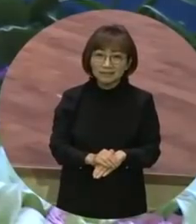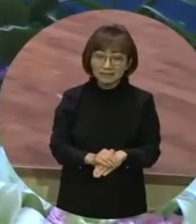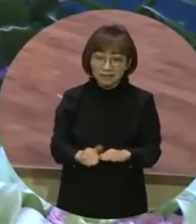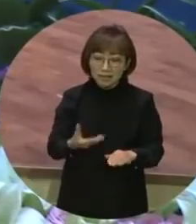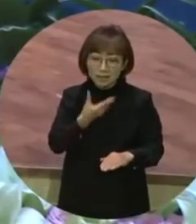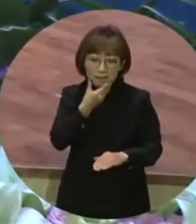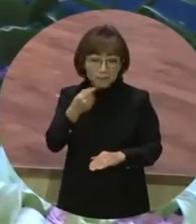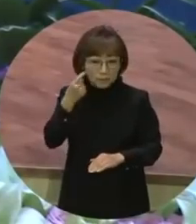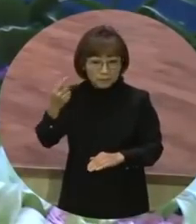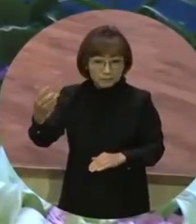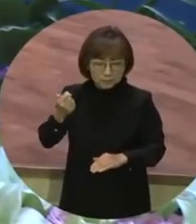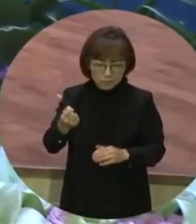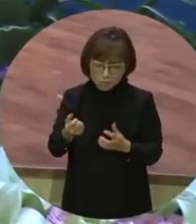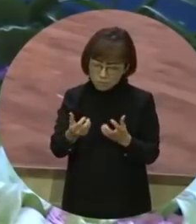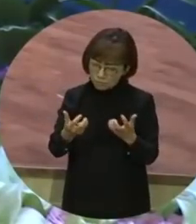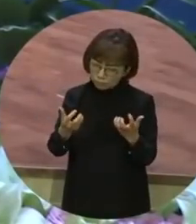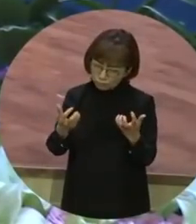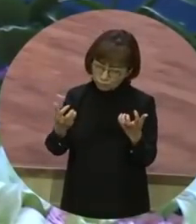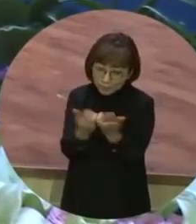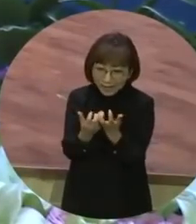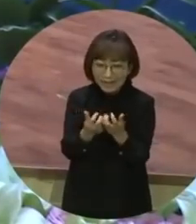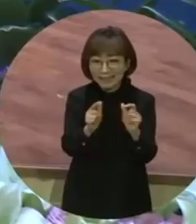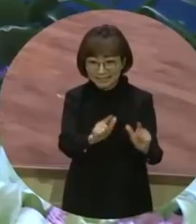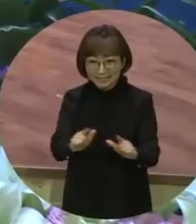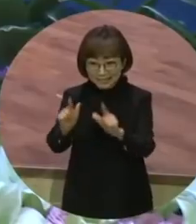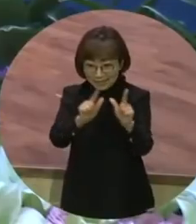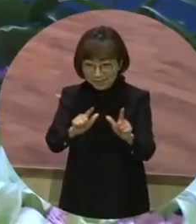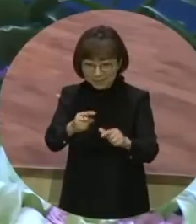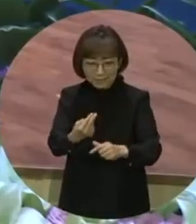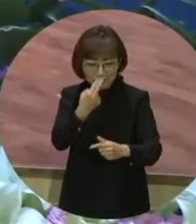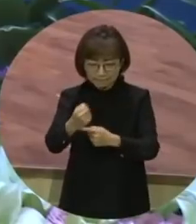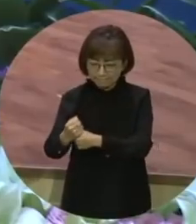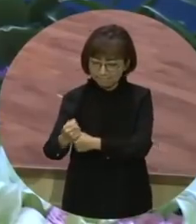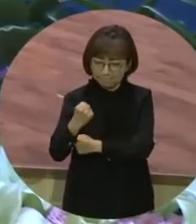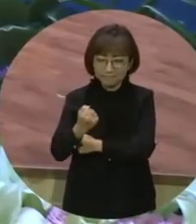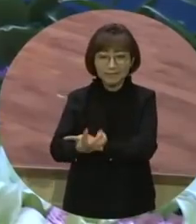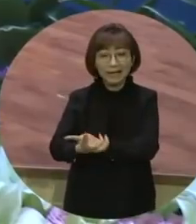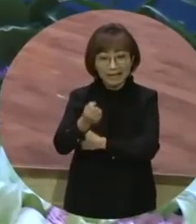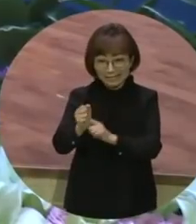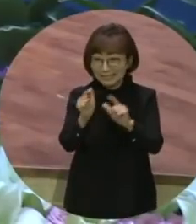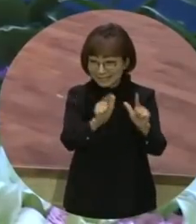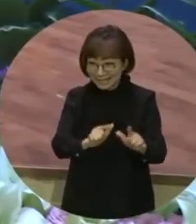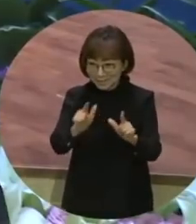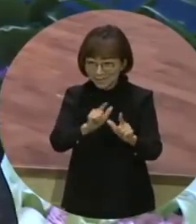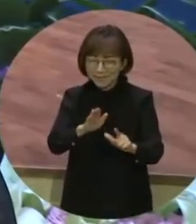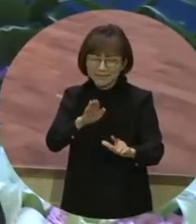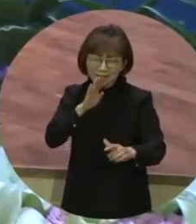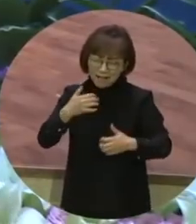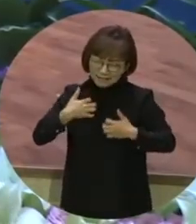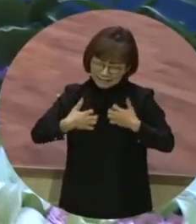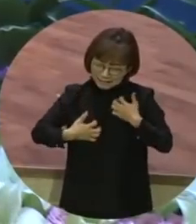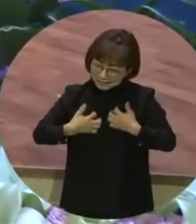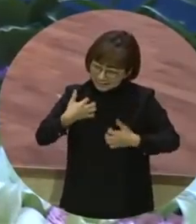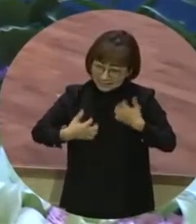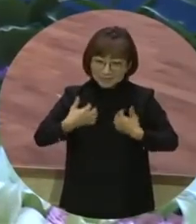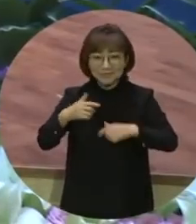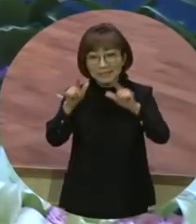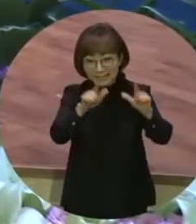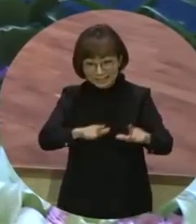복음으로 충만한 삶, 생명력 넘치는 삶, 참 기쁨의 이